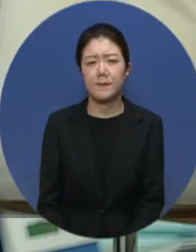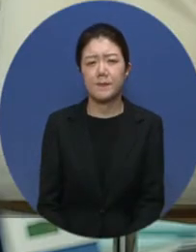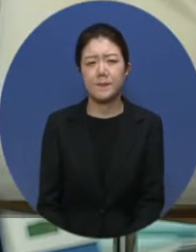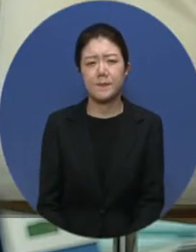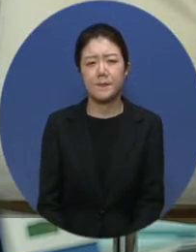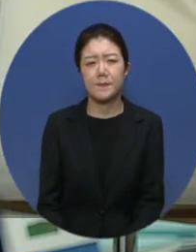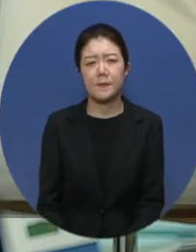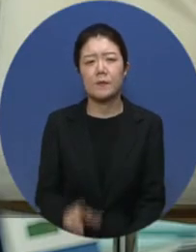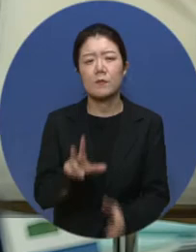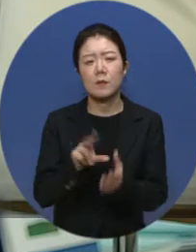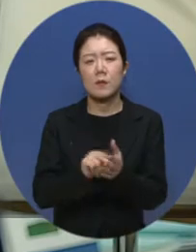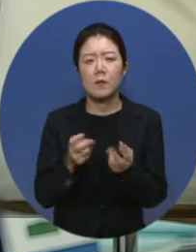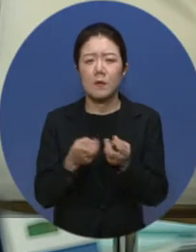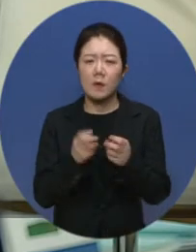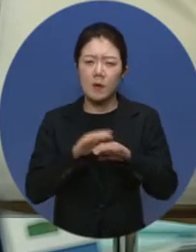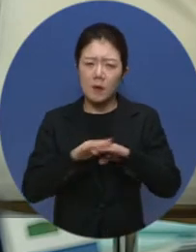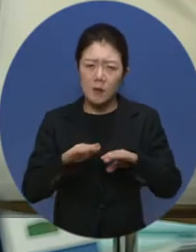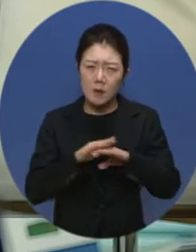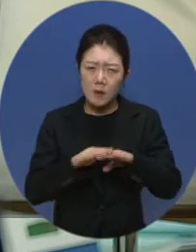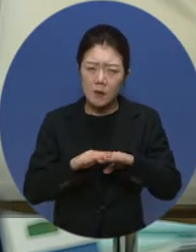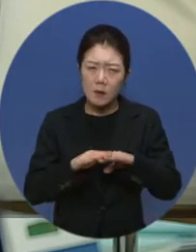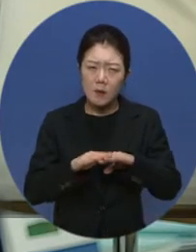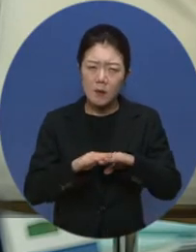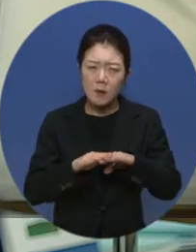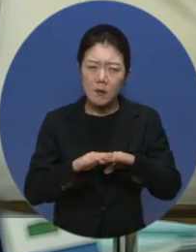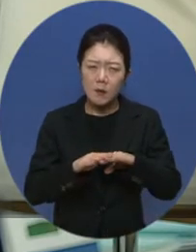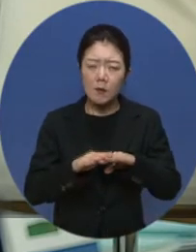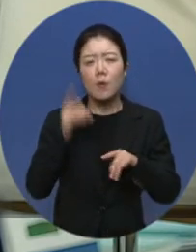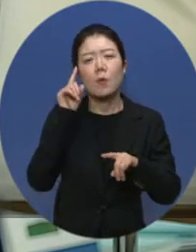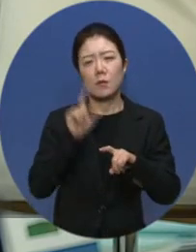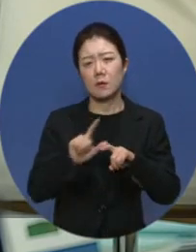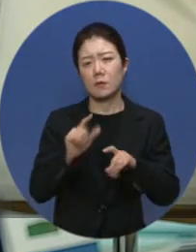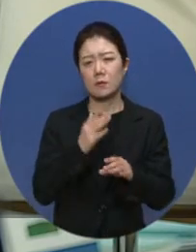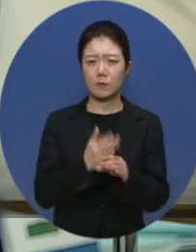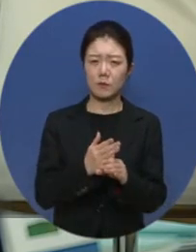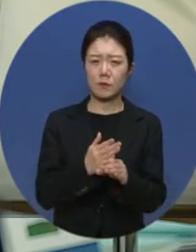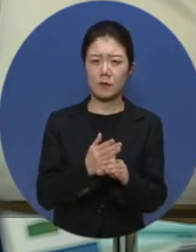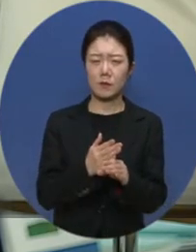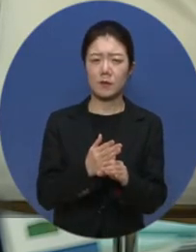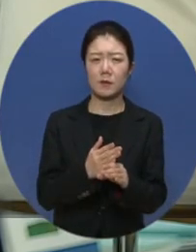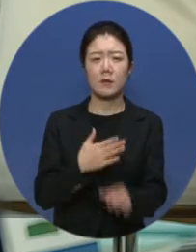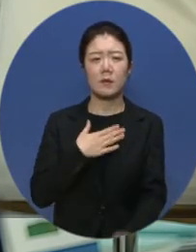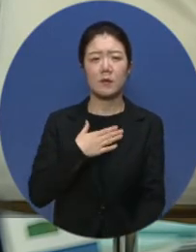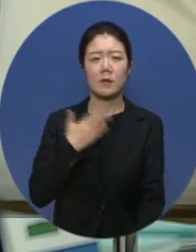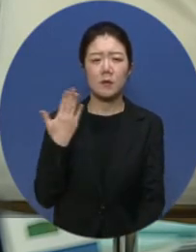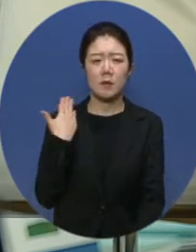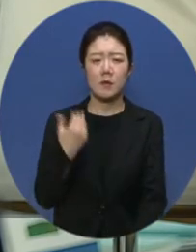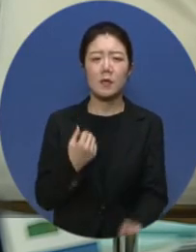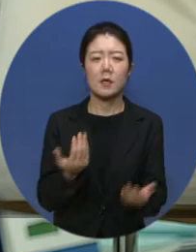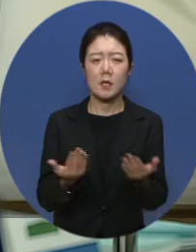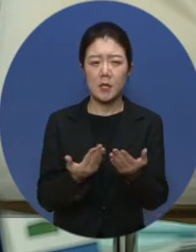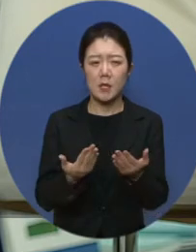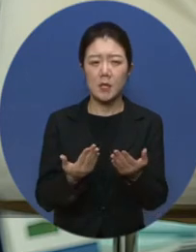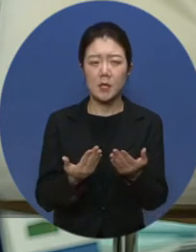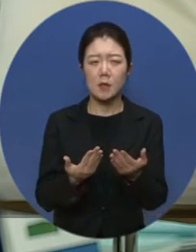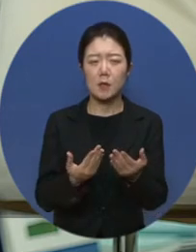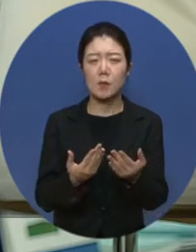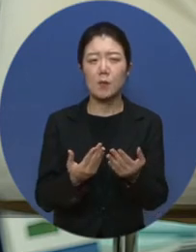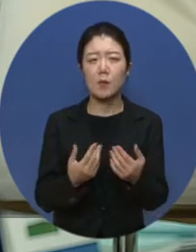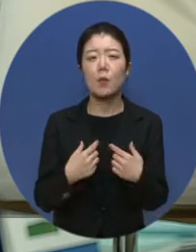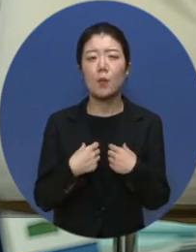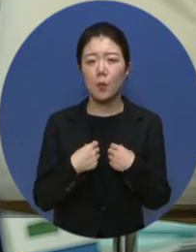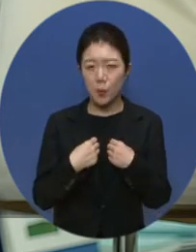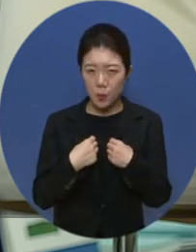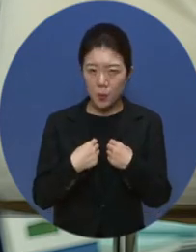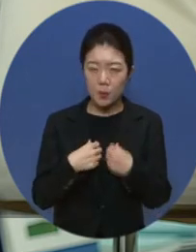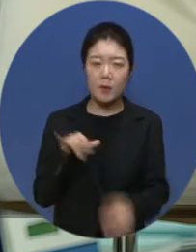그 이 문제를 어떻게 해결을 할까 하고 있었던 차에 이제 제가 전에 원래 하던 일들이 이제